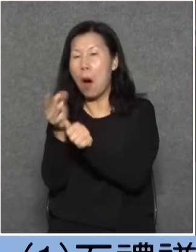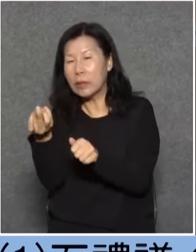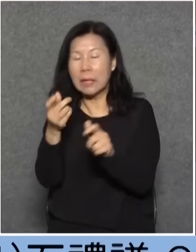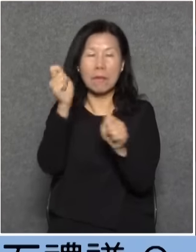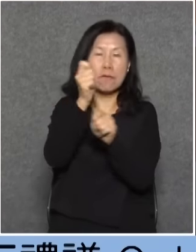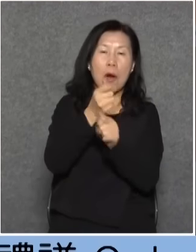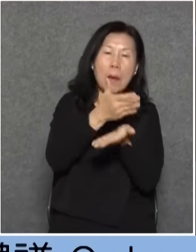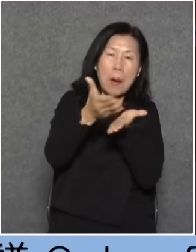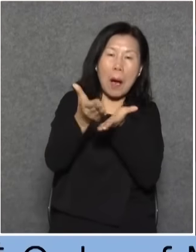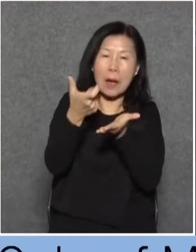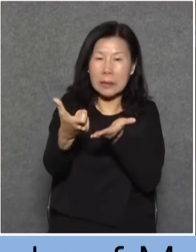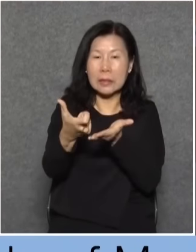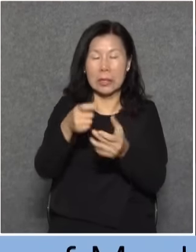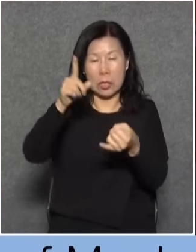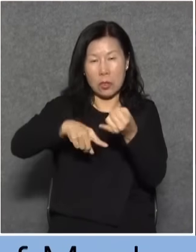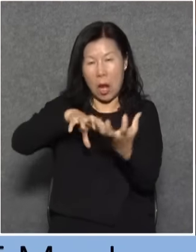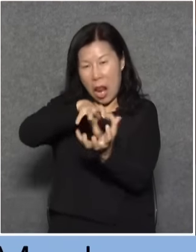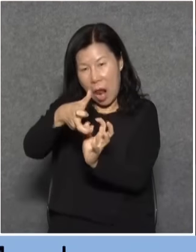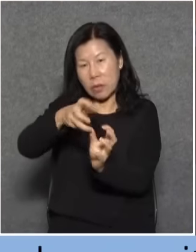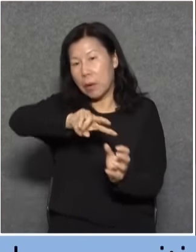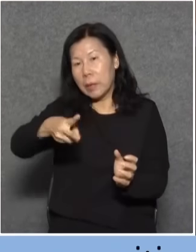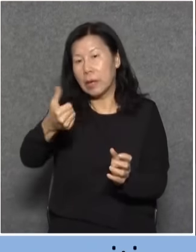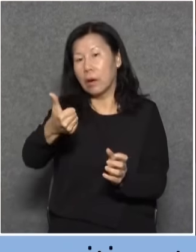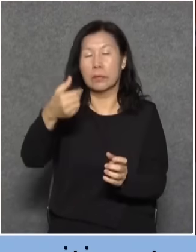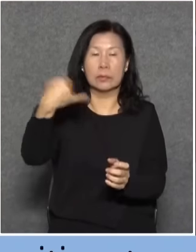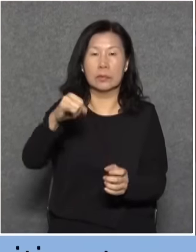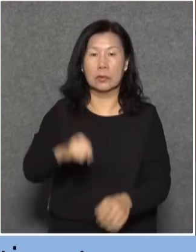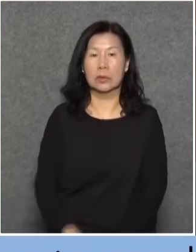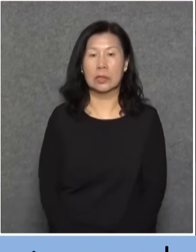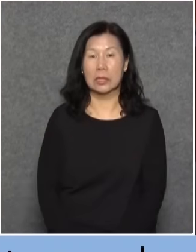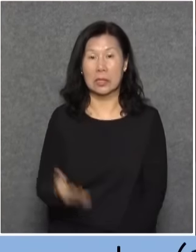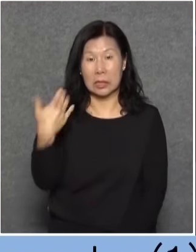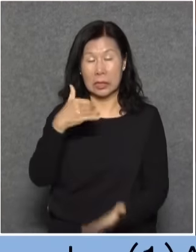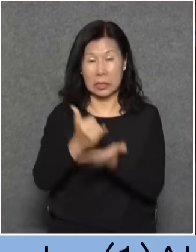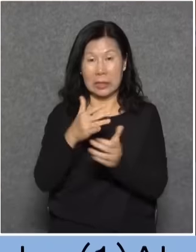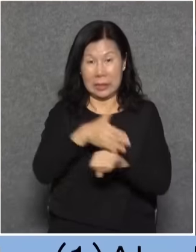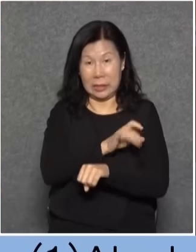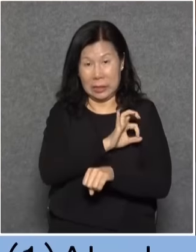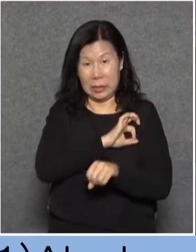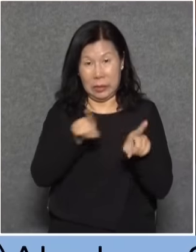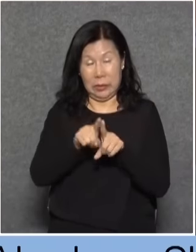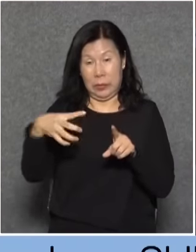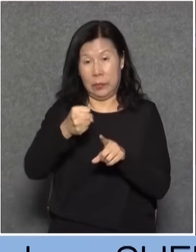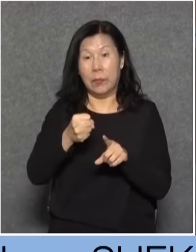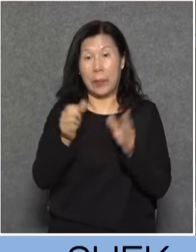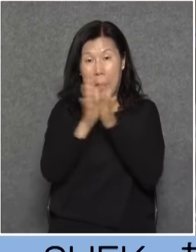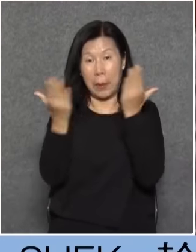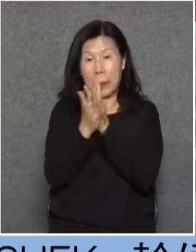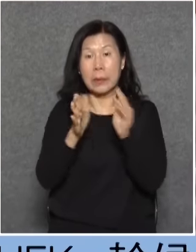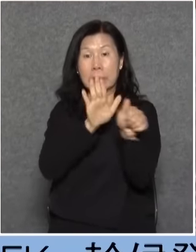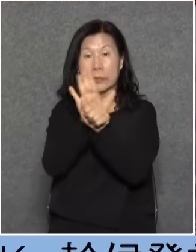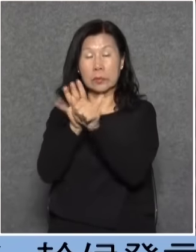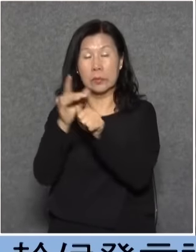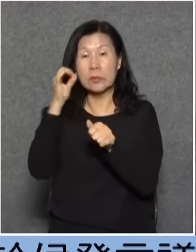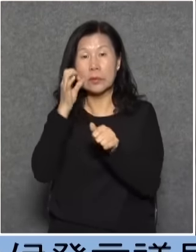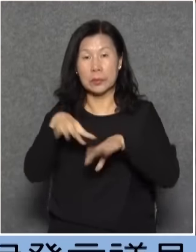贴又怎可以扭转局面呢？本席以前担任社会民主连线主席的时候，出了一本叫做《制约扶倾，义